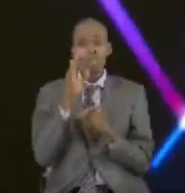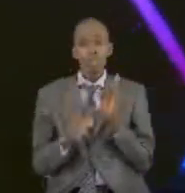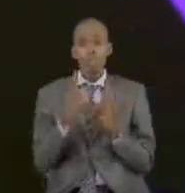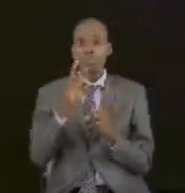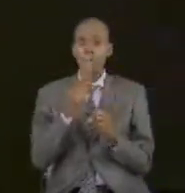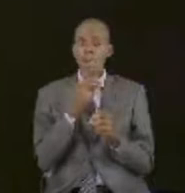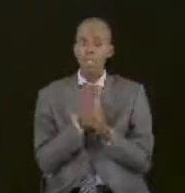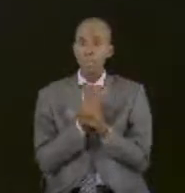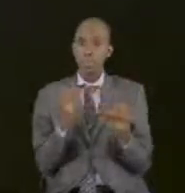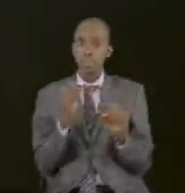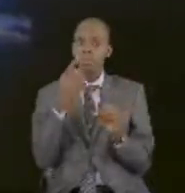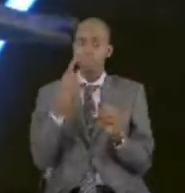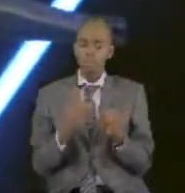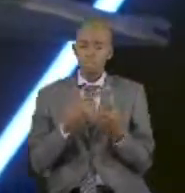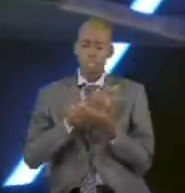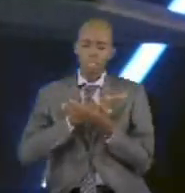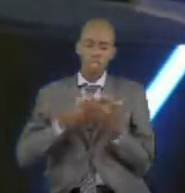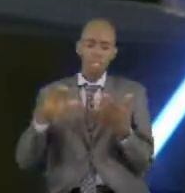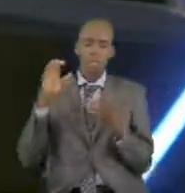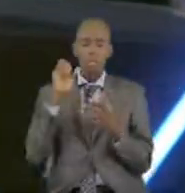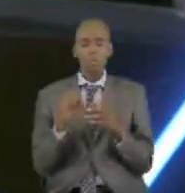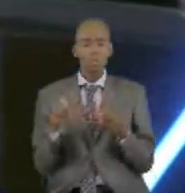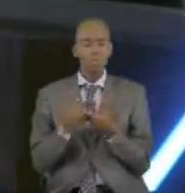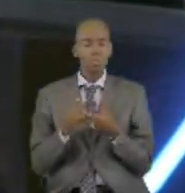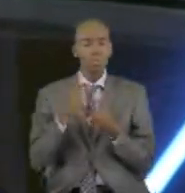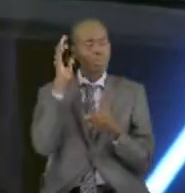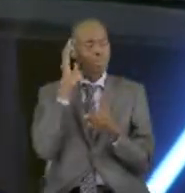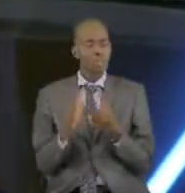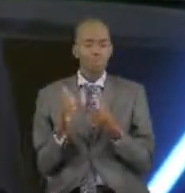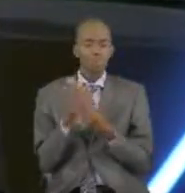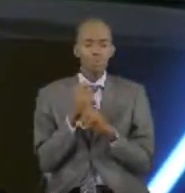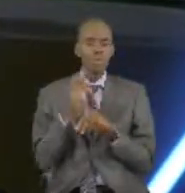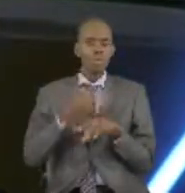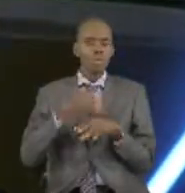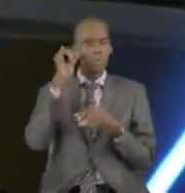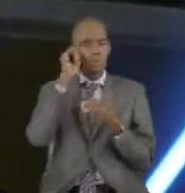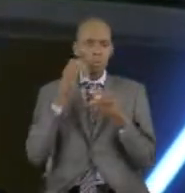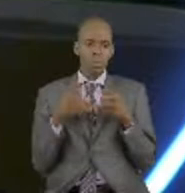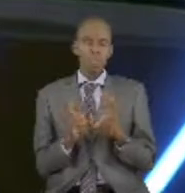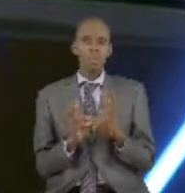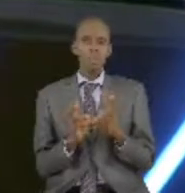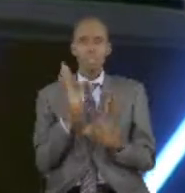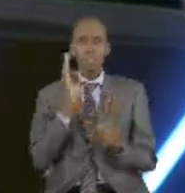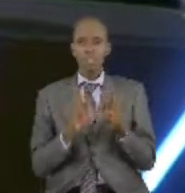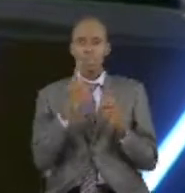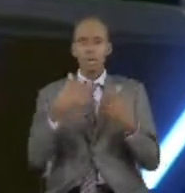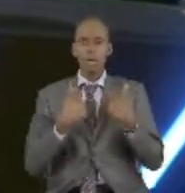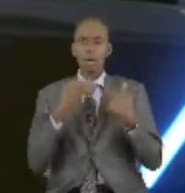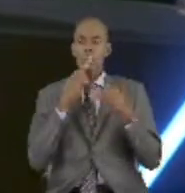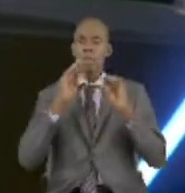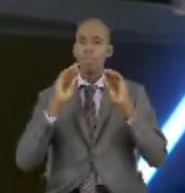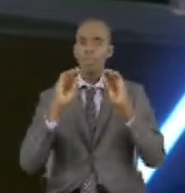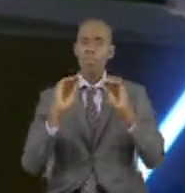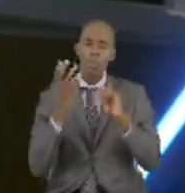savoir le geste est sauvé la bd le gestionnaire mourir demain faire maintenant savoir si tu étais un seuil est dans la vérité